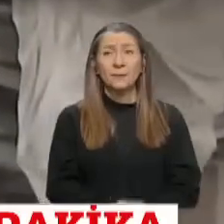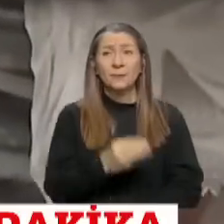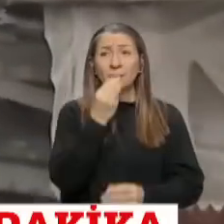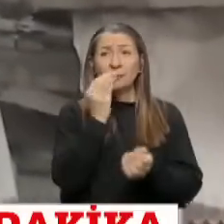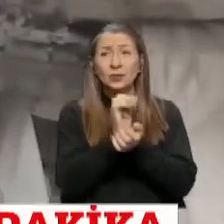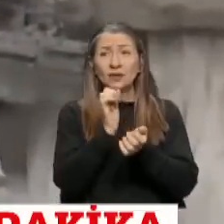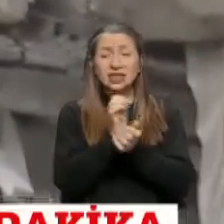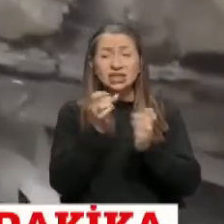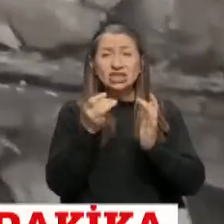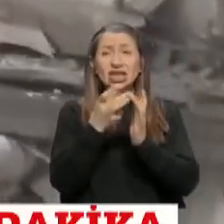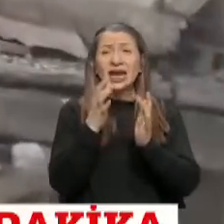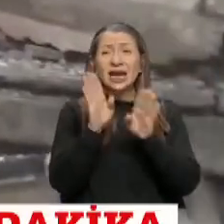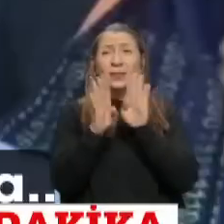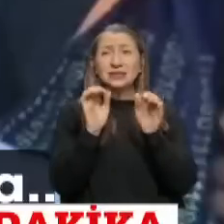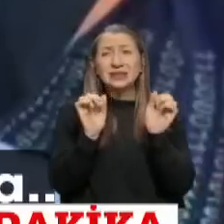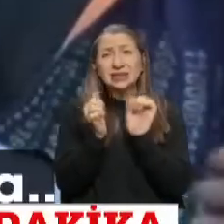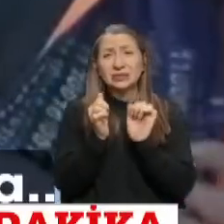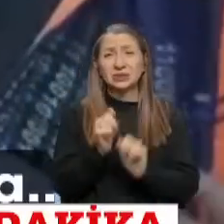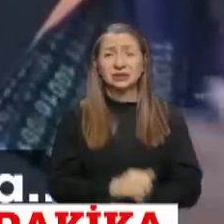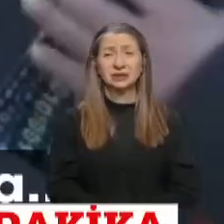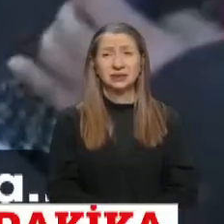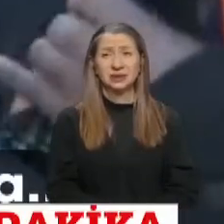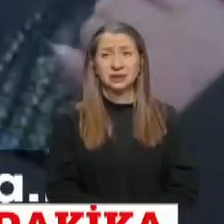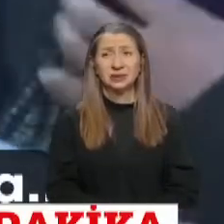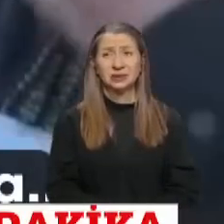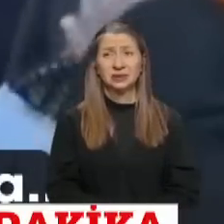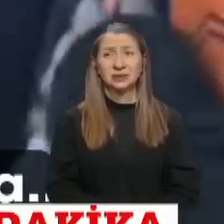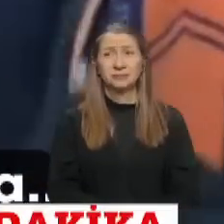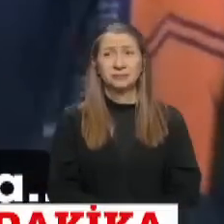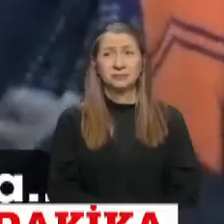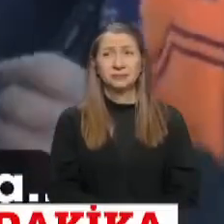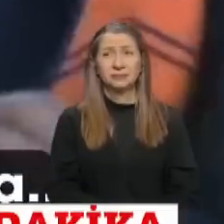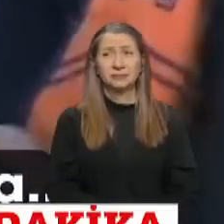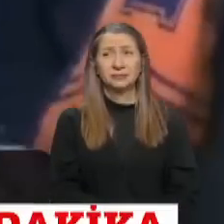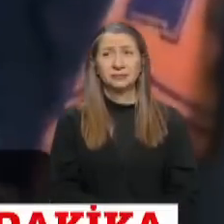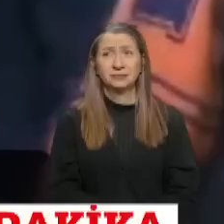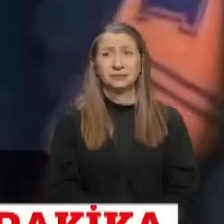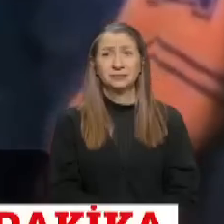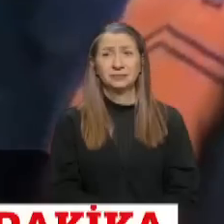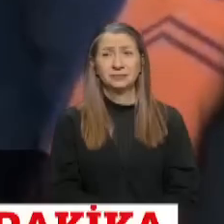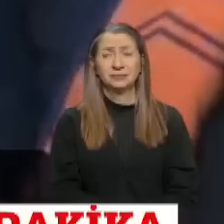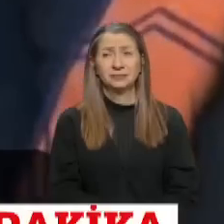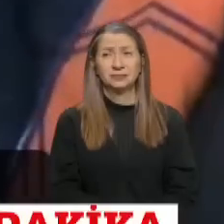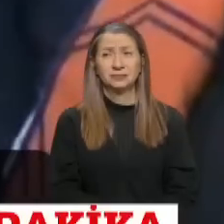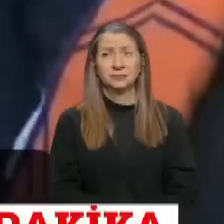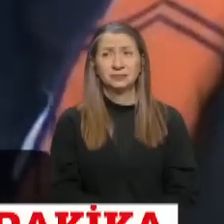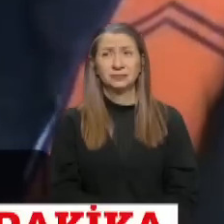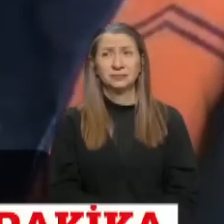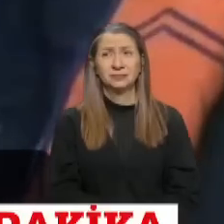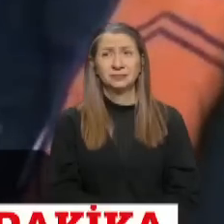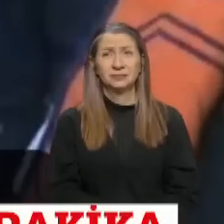Mutfakla çelik kapıda sıkışmışlar. Benim evladım, torunum 3 yaşında. Kucak kucağı orada bekliyorlar hala